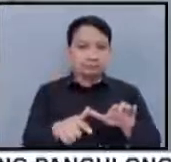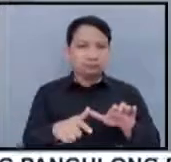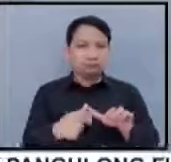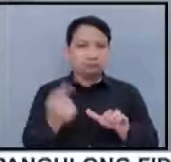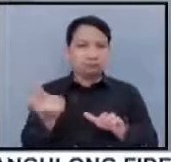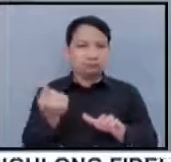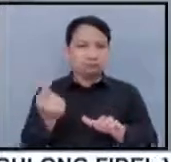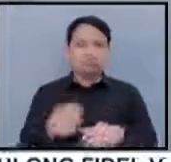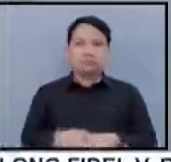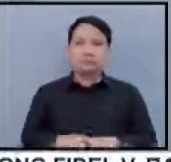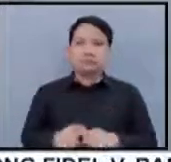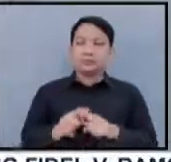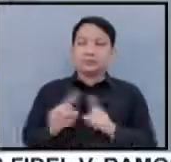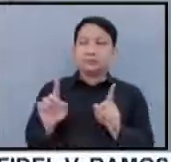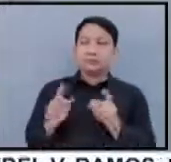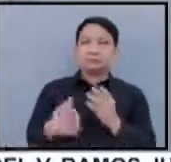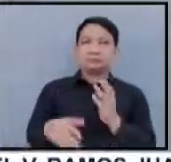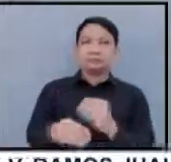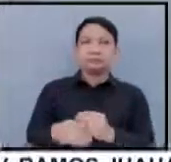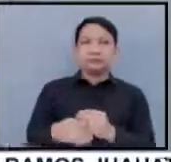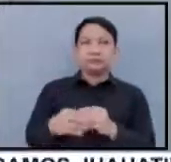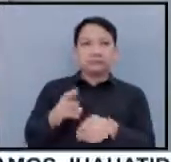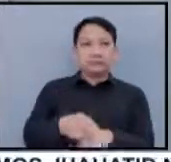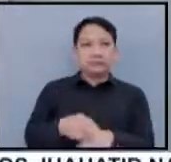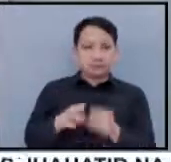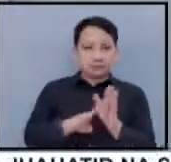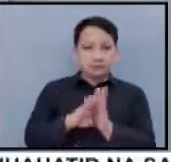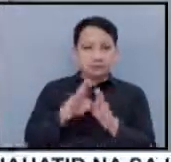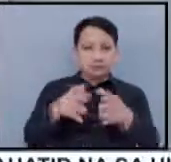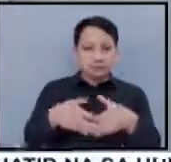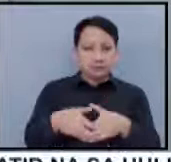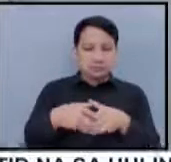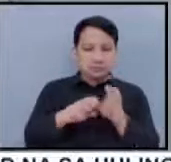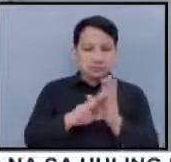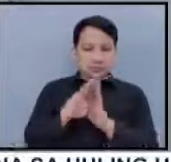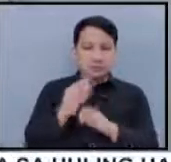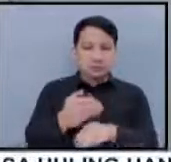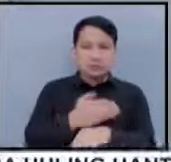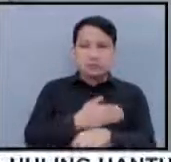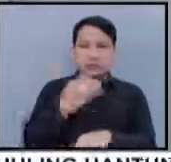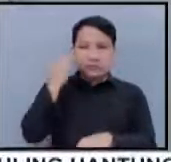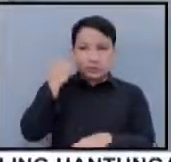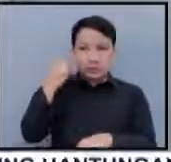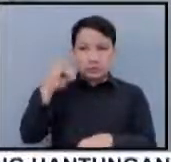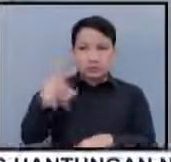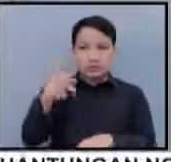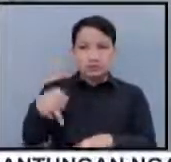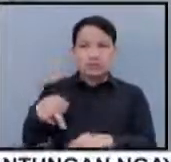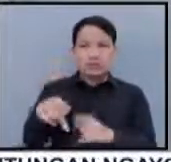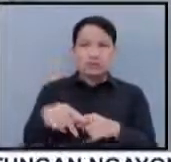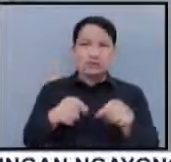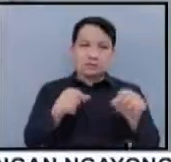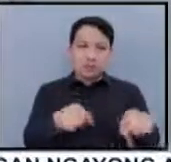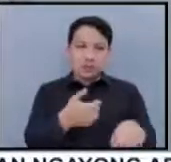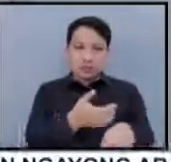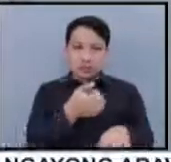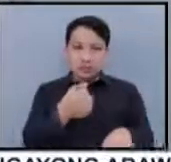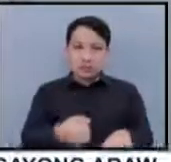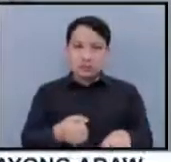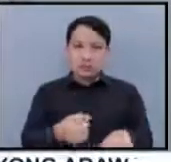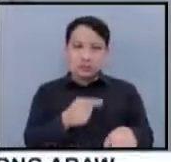po, hanggang sa na-develop siya, nakita namin ni Sir JP na may potential po, no, kahit may mga kapansanan yung